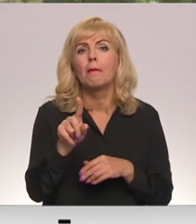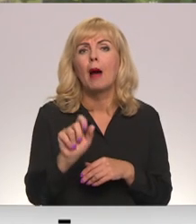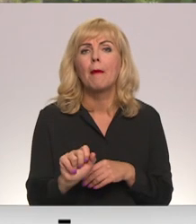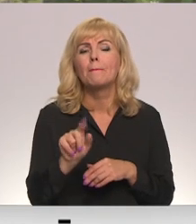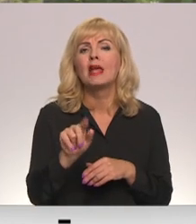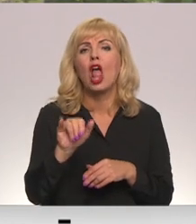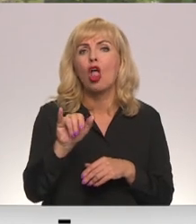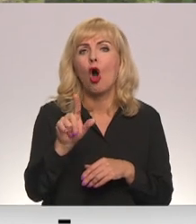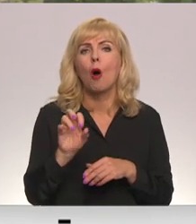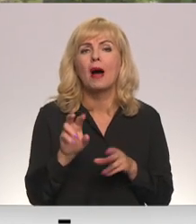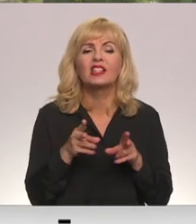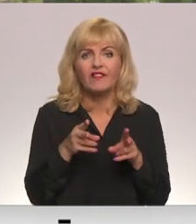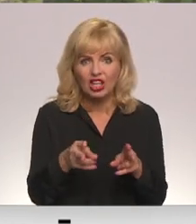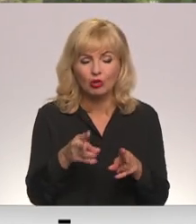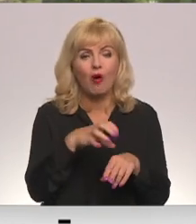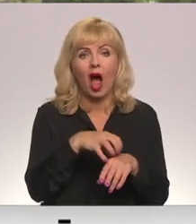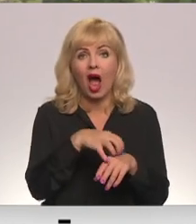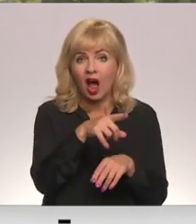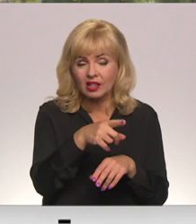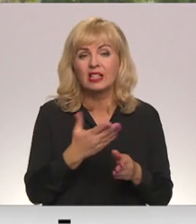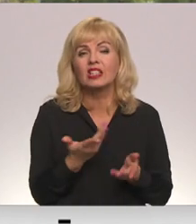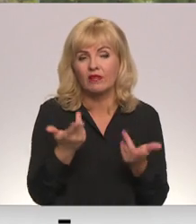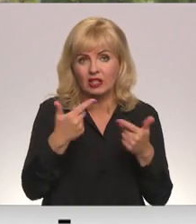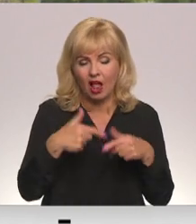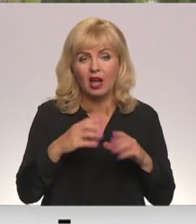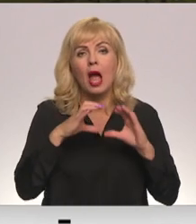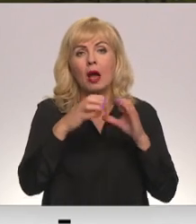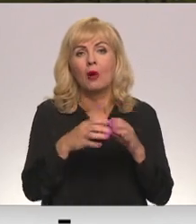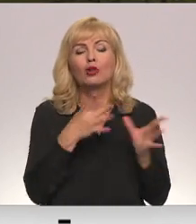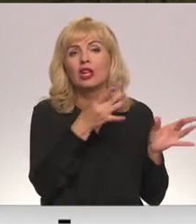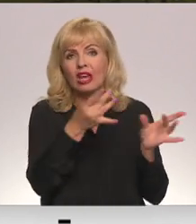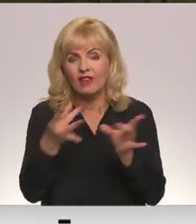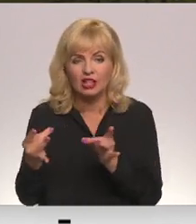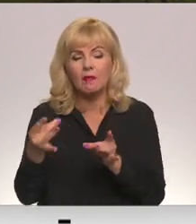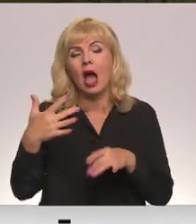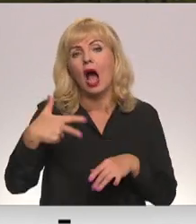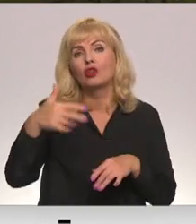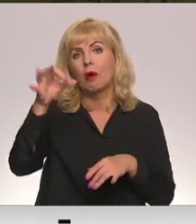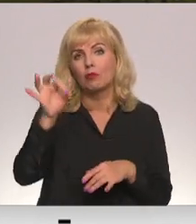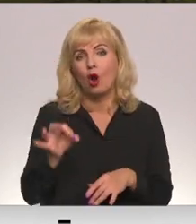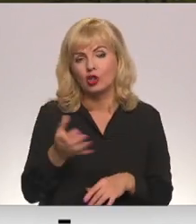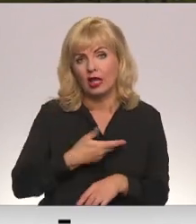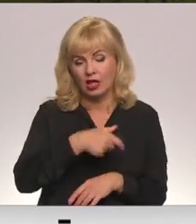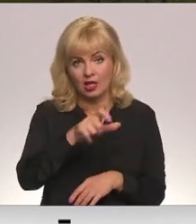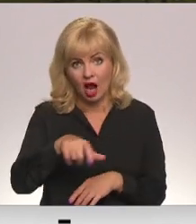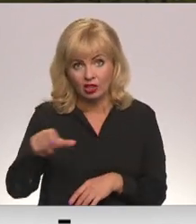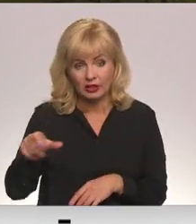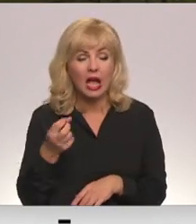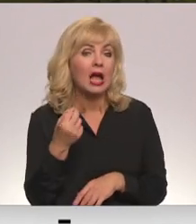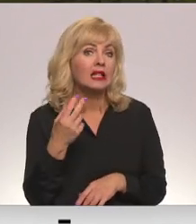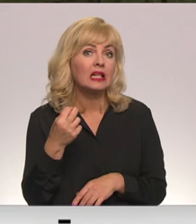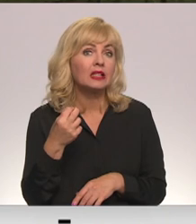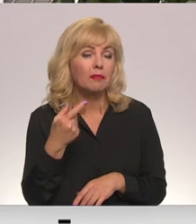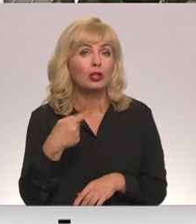vīrus. Ārsti stāsta, ar šo vīrusu dzīves laikā pasaulē inficējis 80% iedzīvotāju. 13